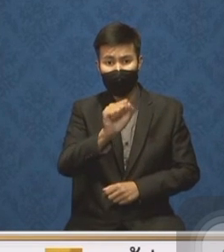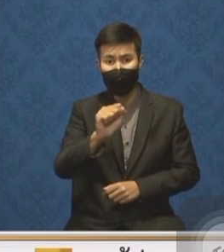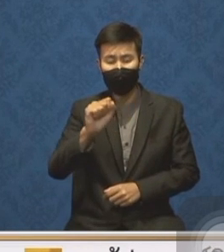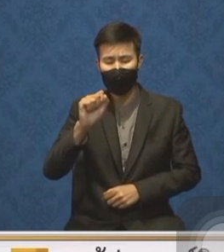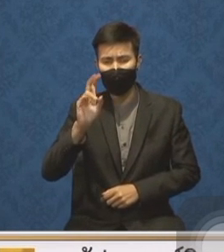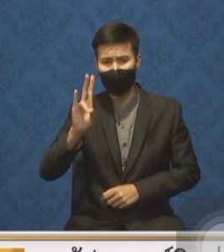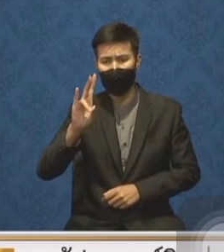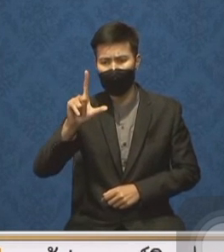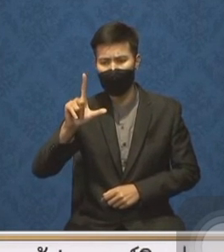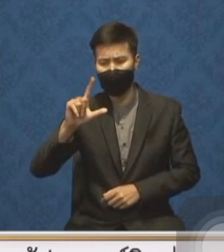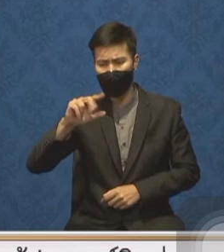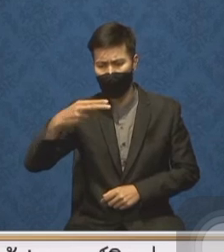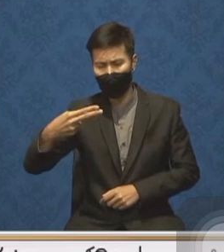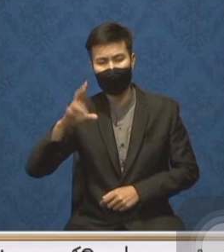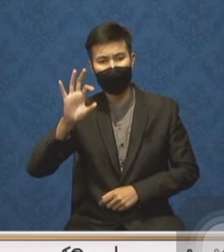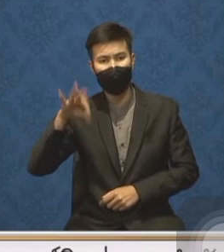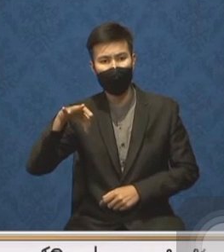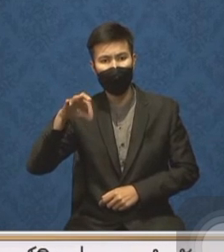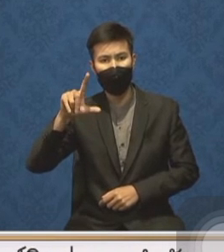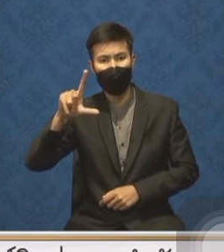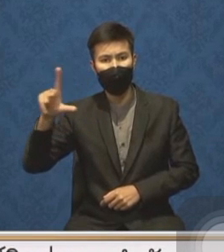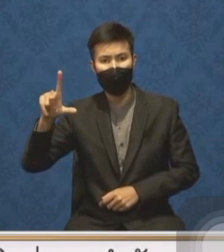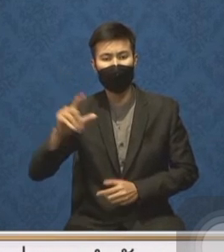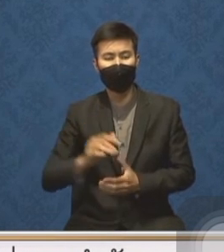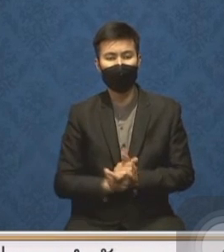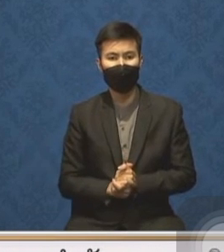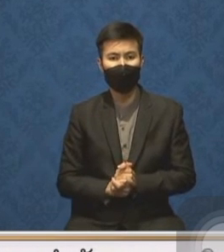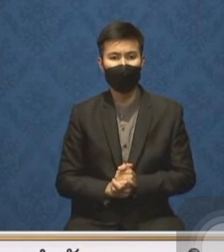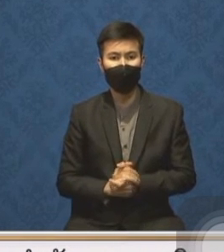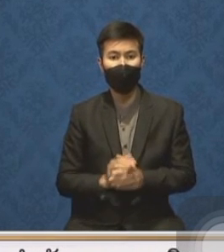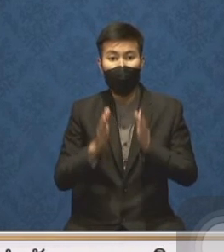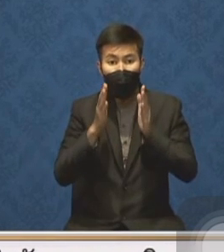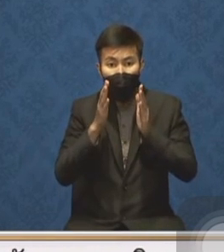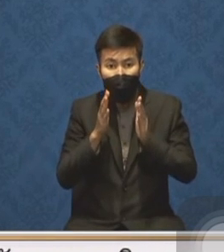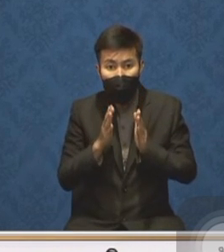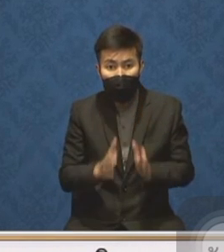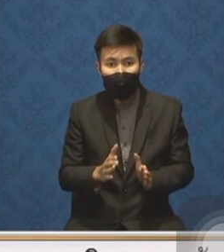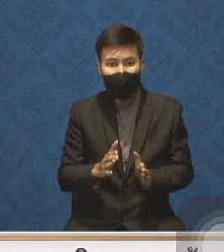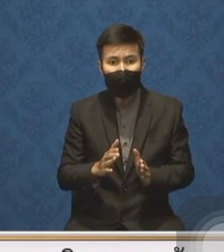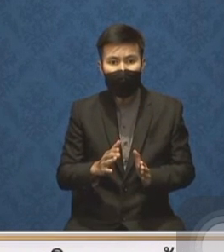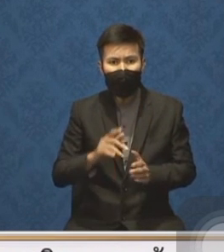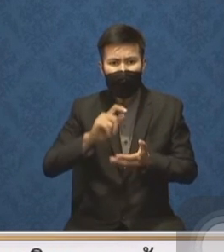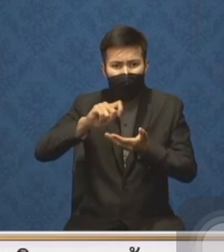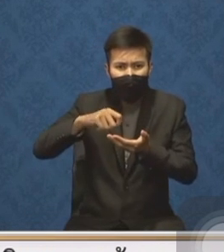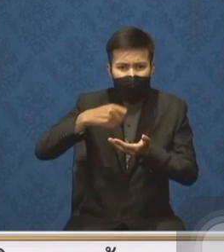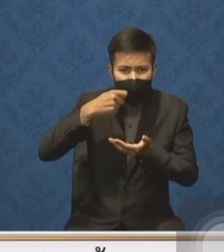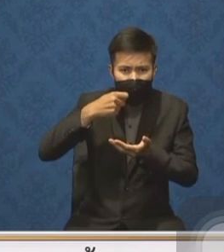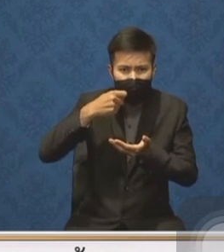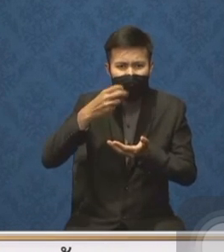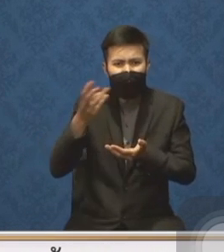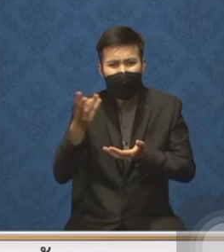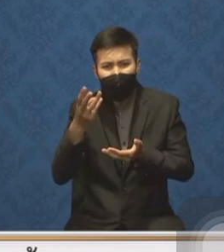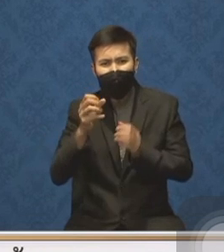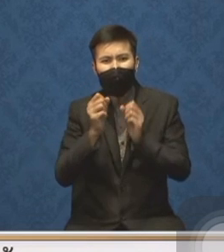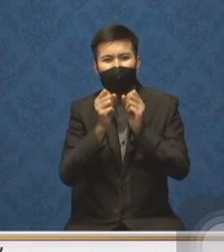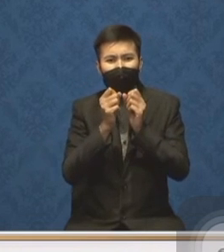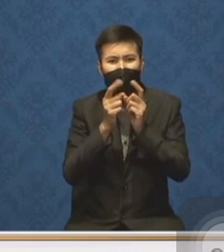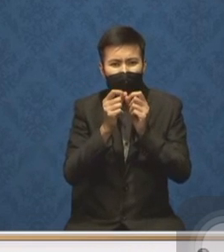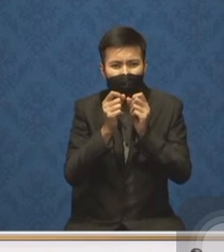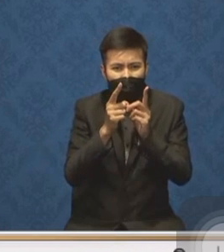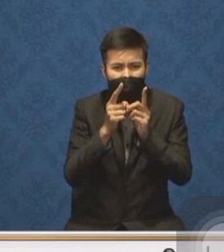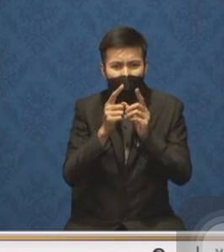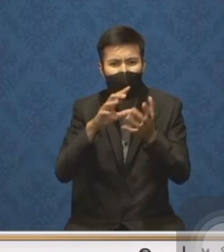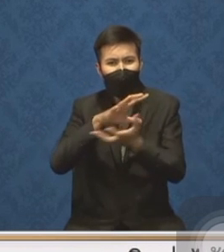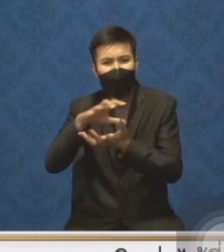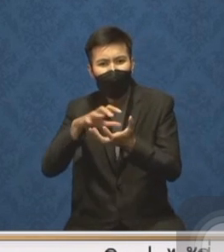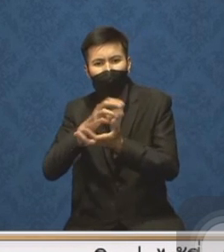ครับท่านประธานในสภาวะที่คนอดมื้อกินมื้อกินมาม่าคุกข้าวเปล่าแต่เรา